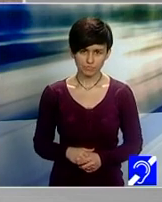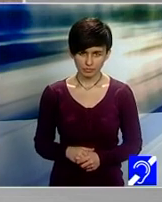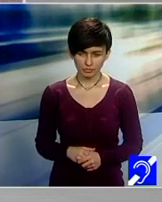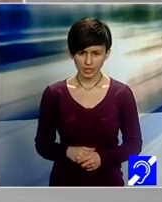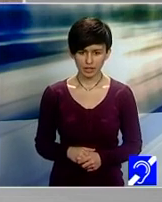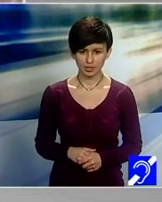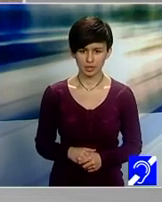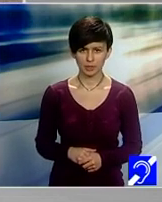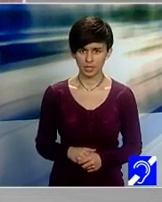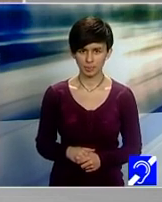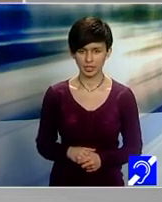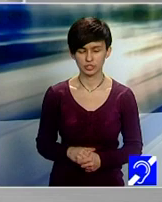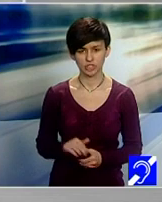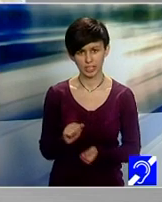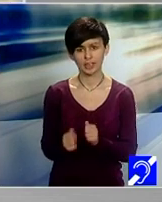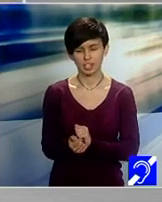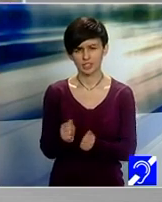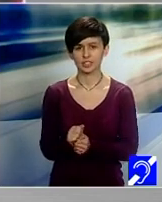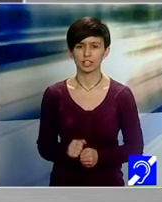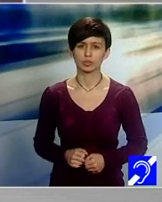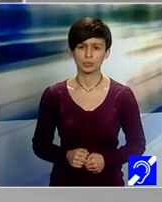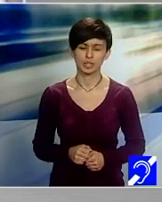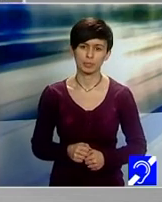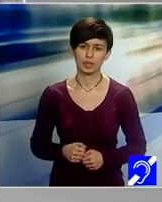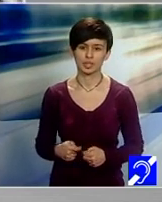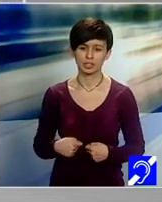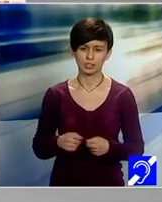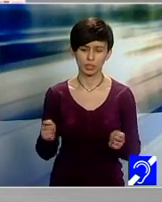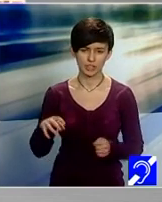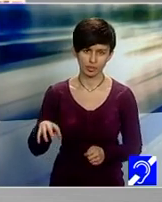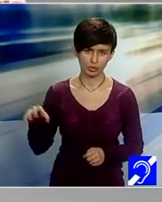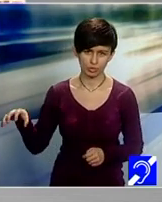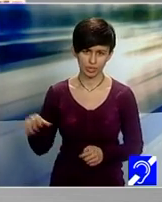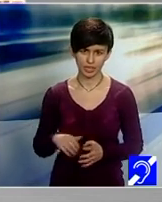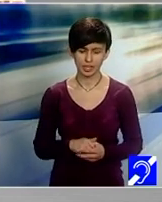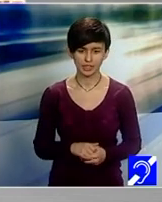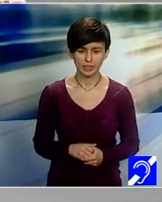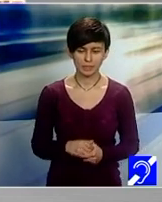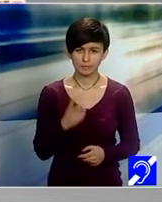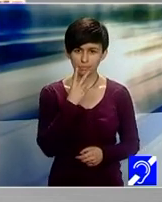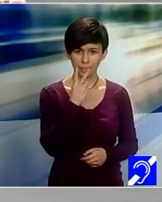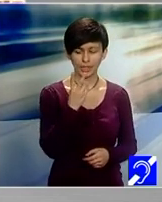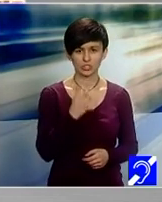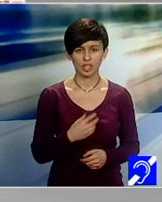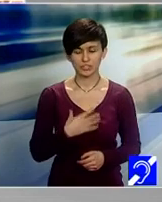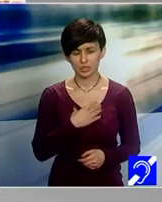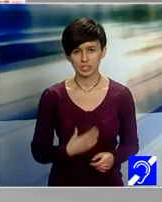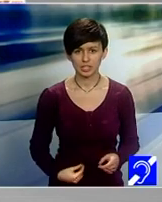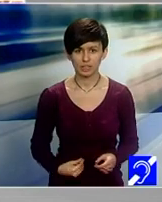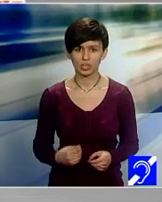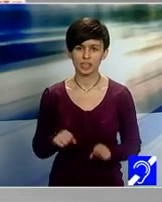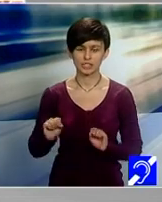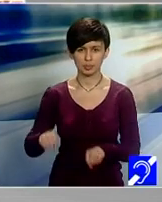contraatacă pe toate fronturile și am văzut foarte multe persoane influente, inclusiv ziariști, care cumva sunt avocați ai băncilor